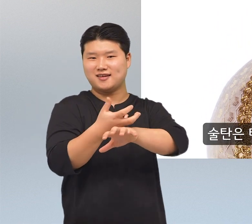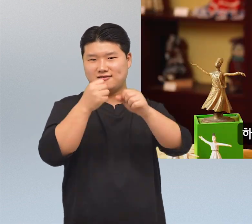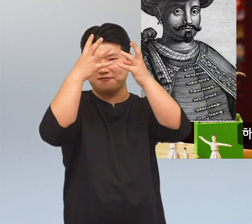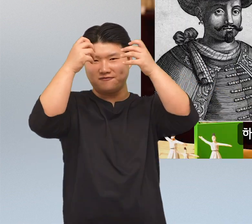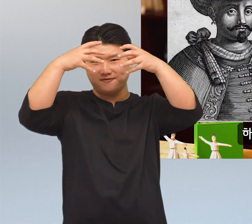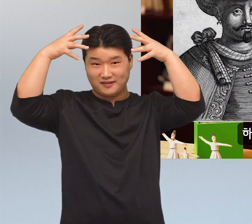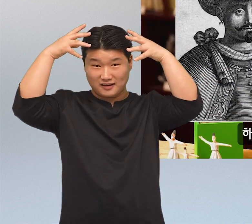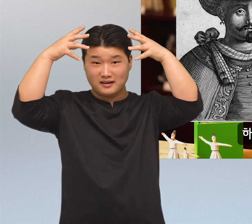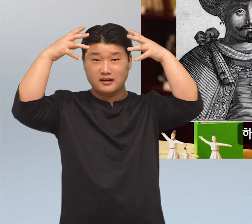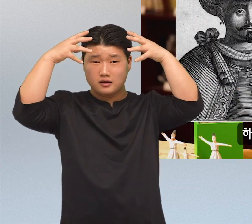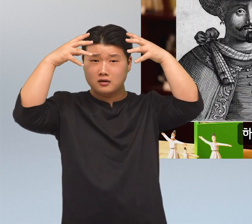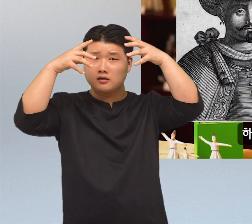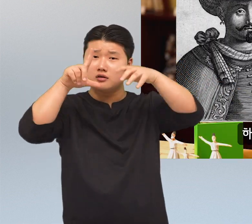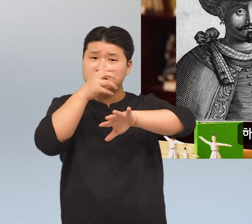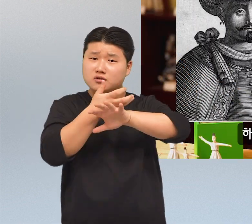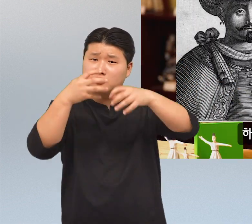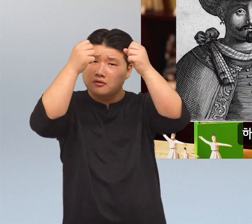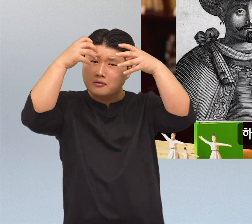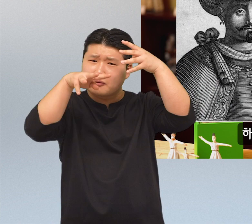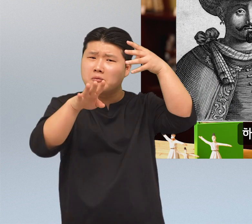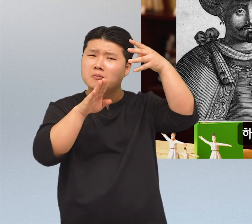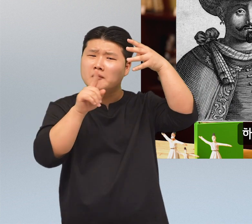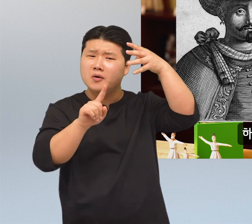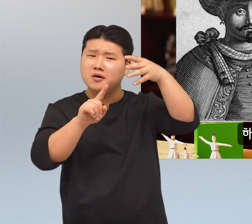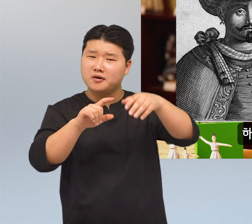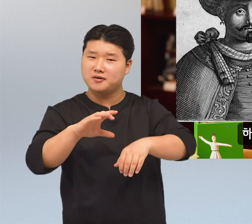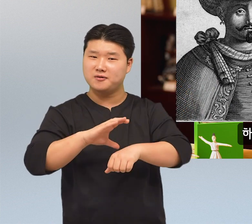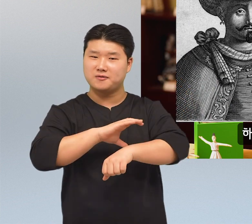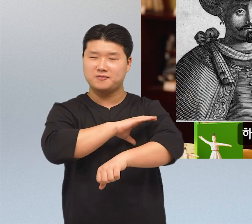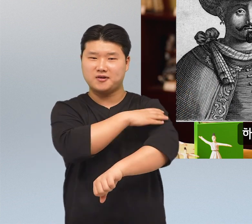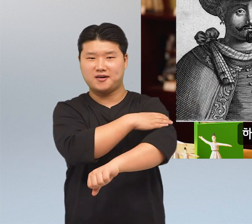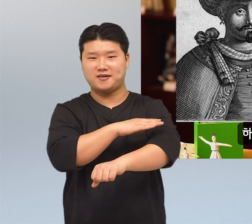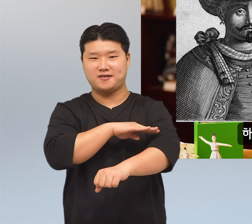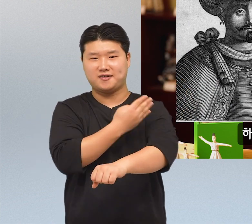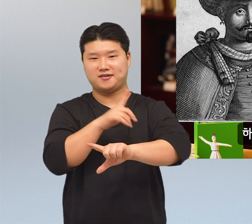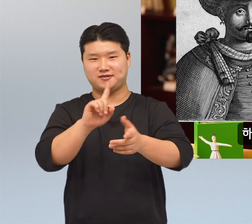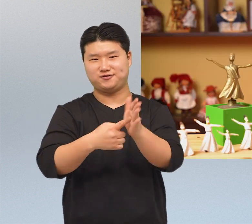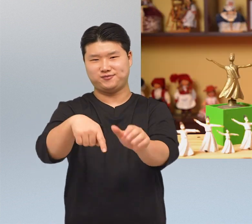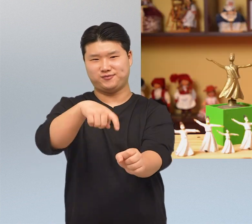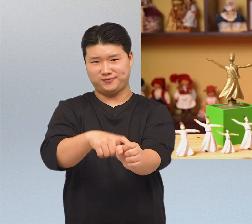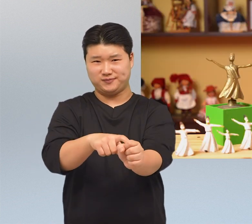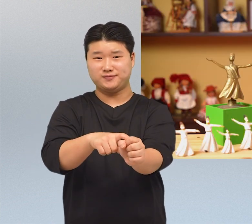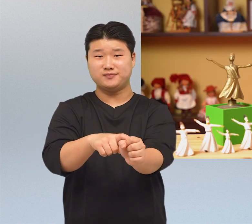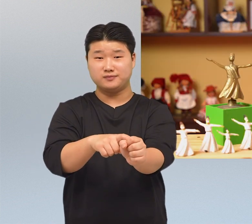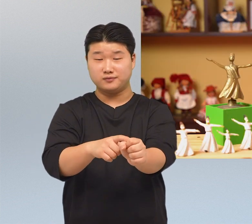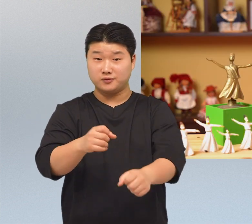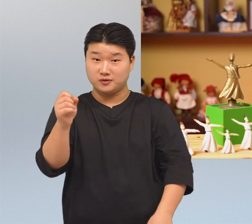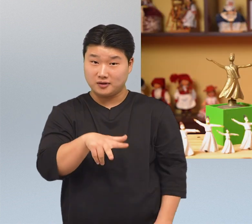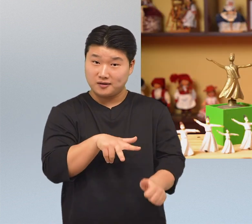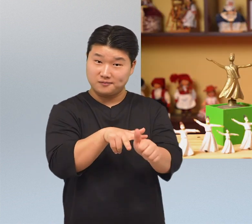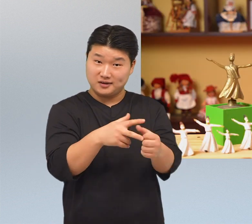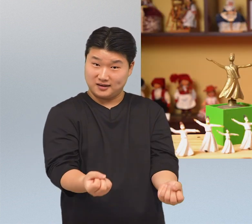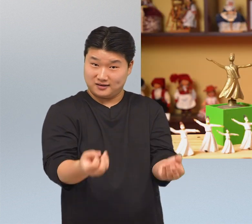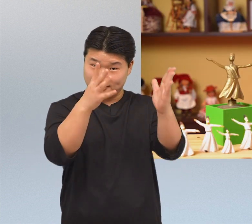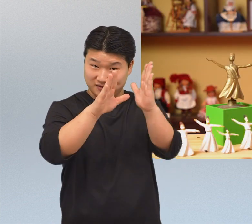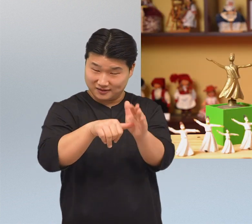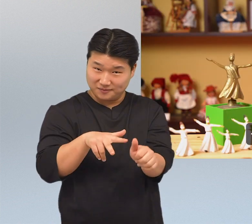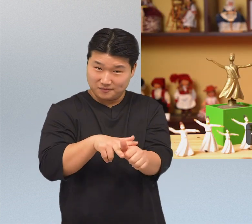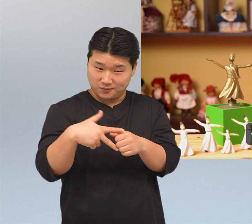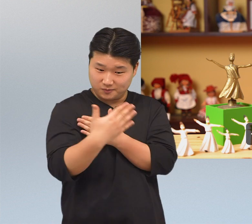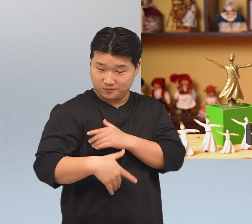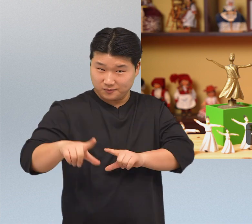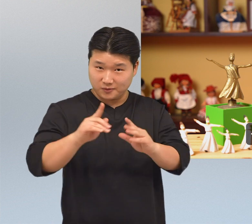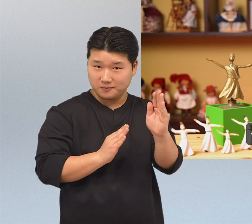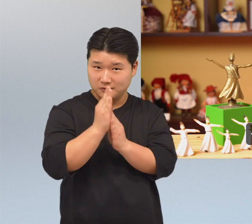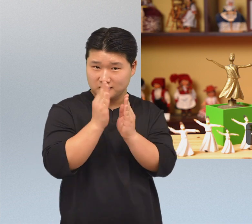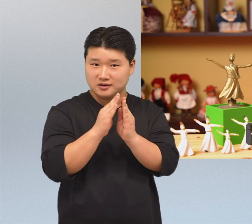장식했습니다. 해오라기 깃털은 권력의 상징으로 여겨졌습니다. 보석 장식이 박힌 해오라기